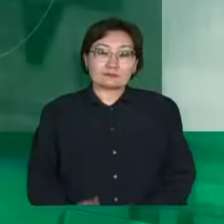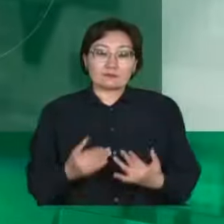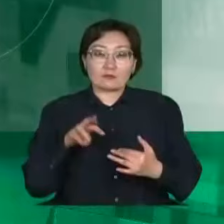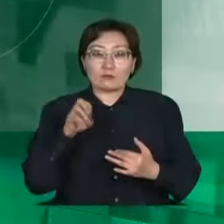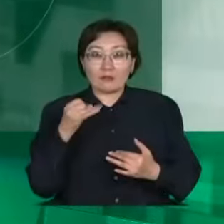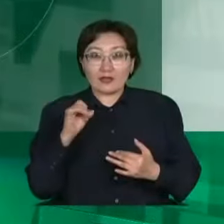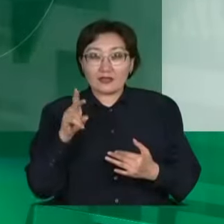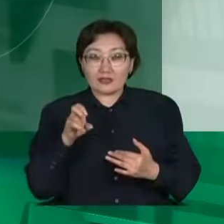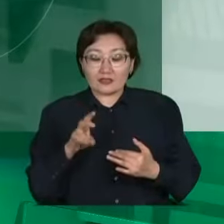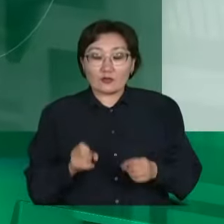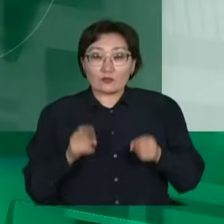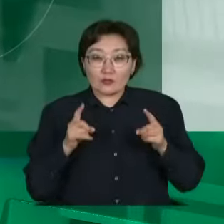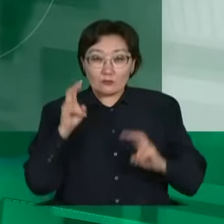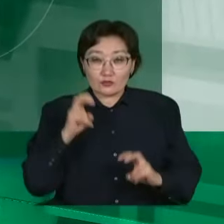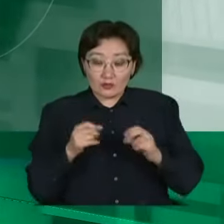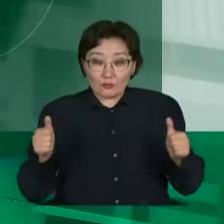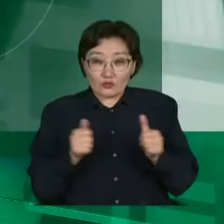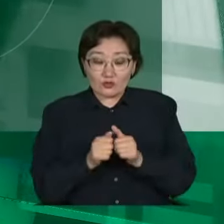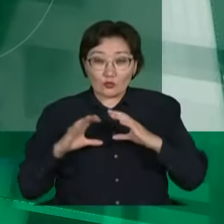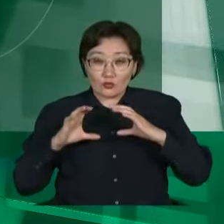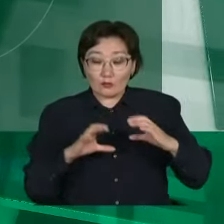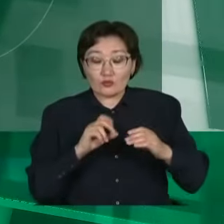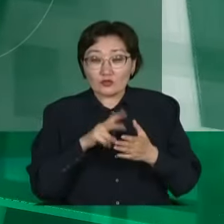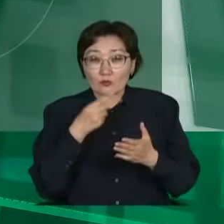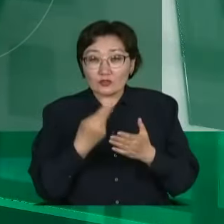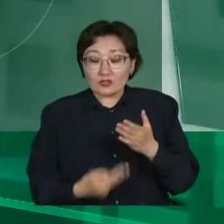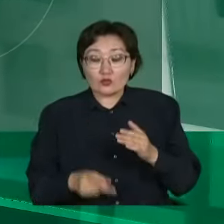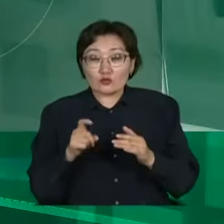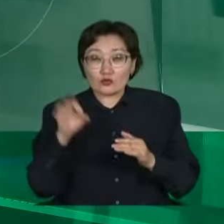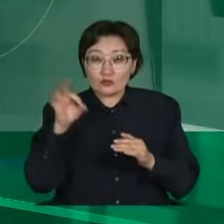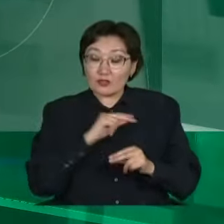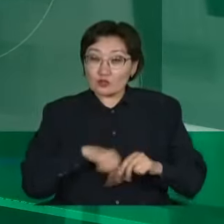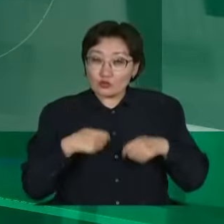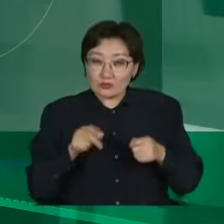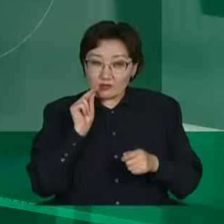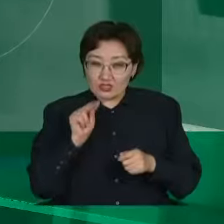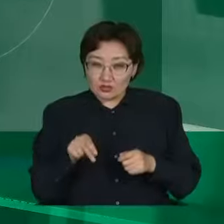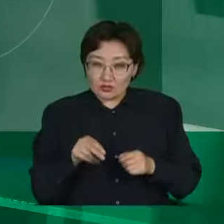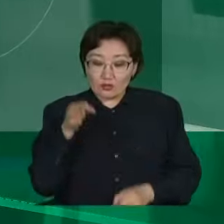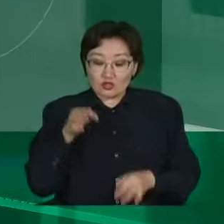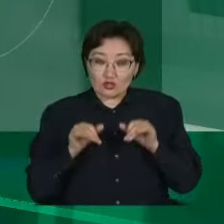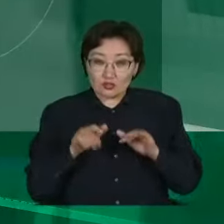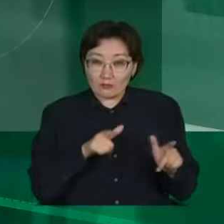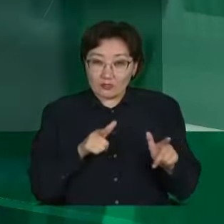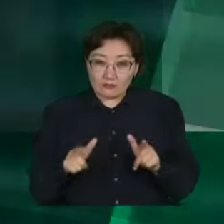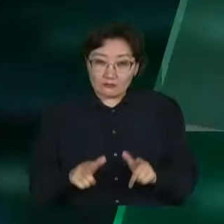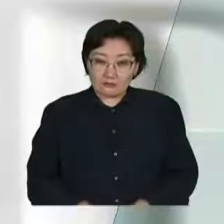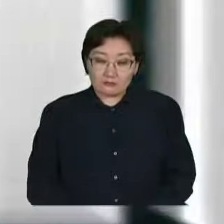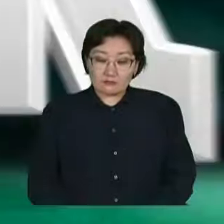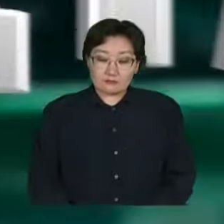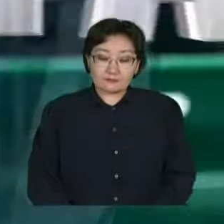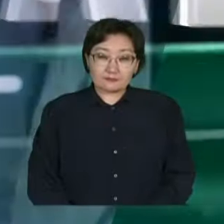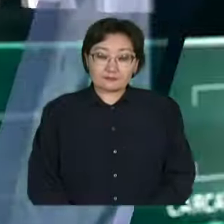Майқайын кеніші шахтасының маңына автобустың құлап кетуіне 100% жұмыс беруші кінәлі. Сот шешім шығарды.